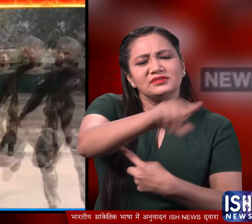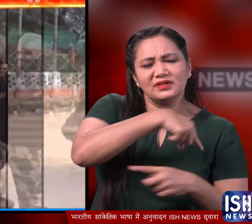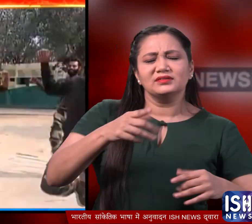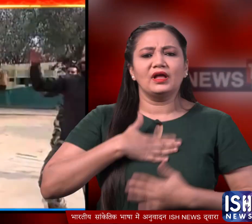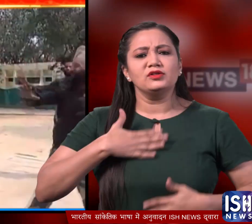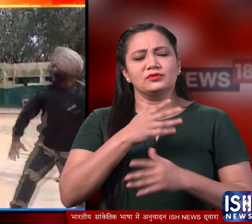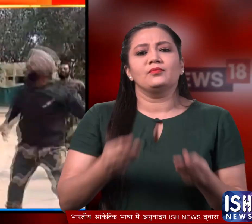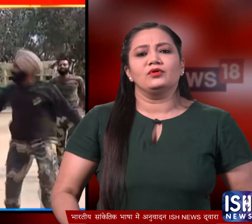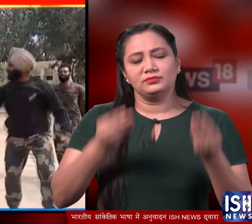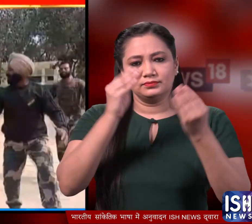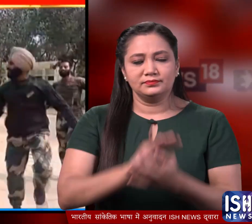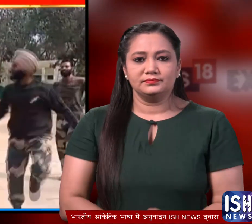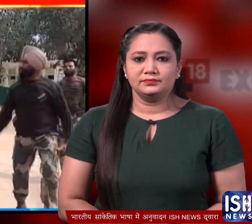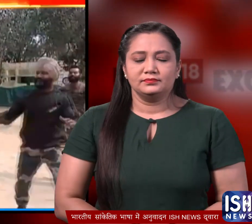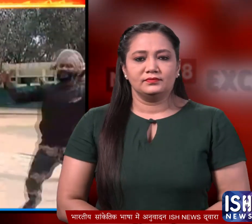شاندار بنا دیا